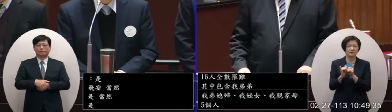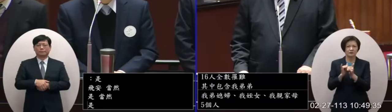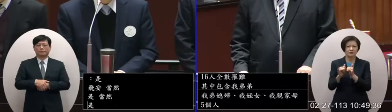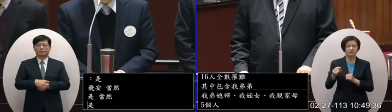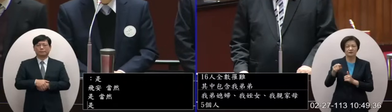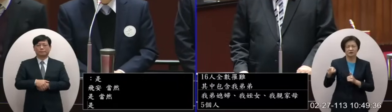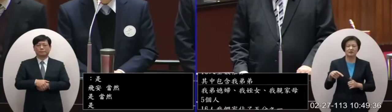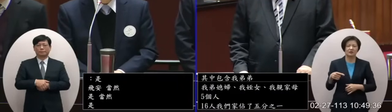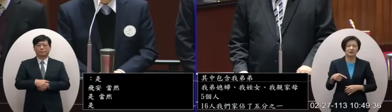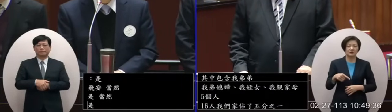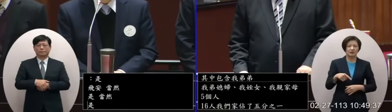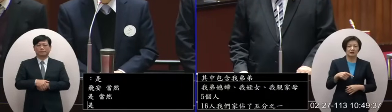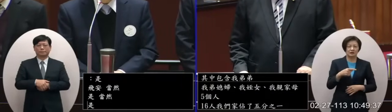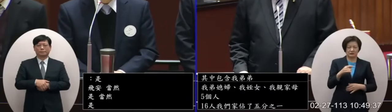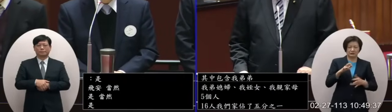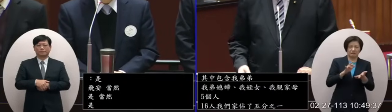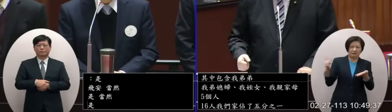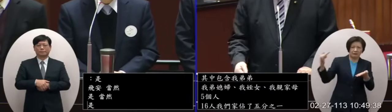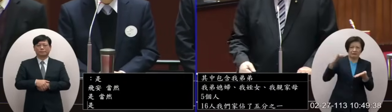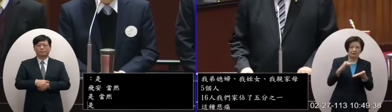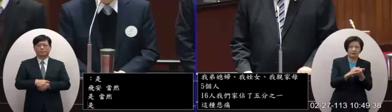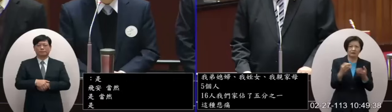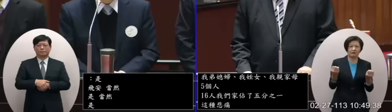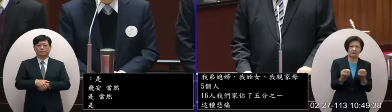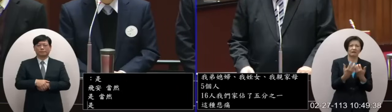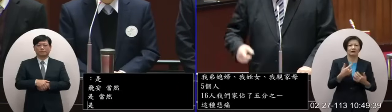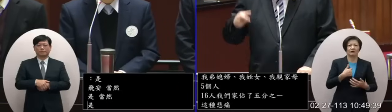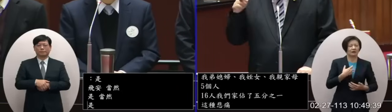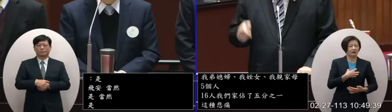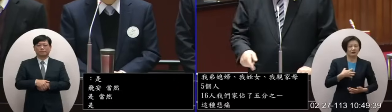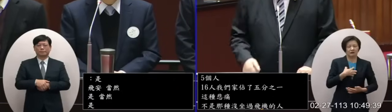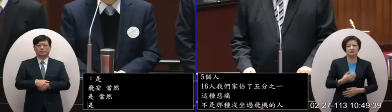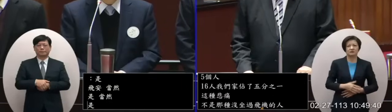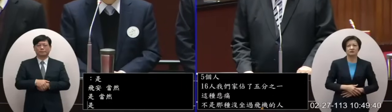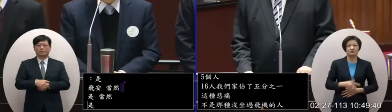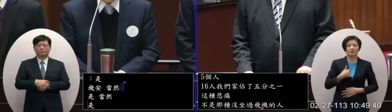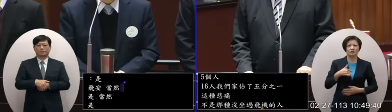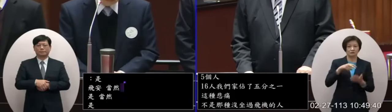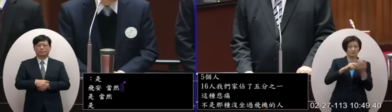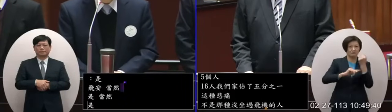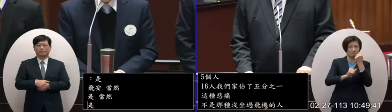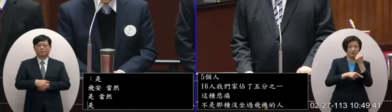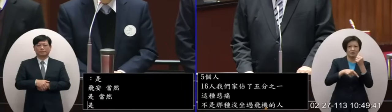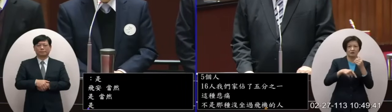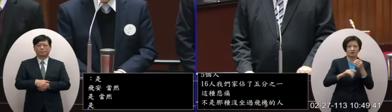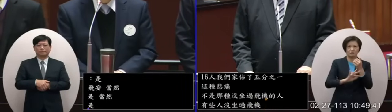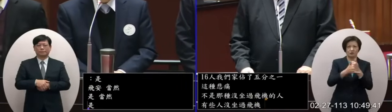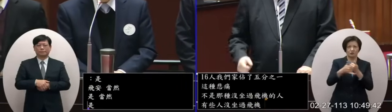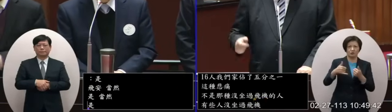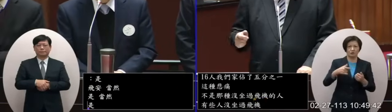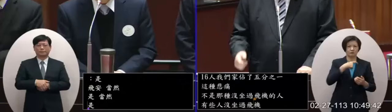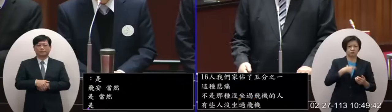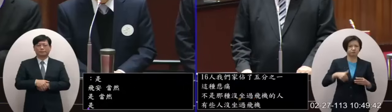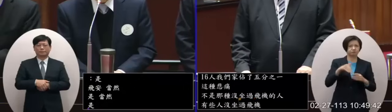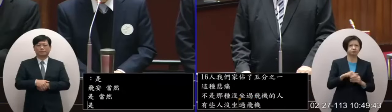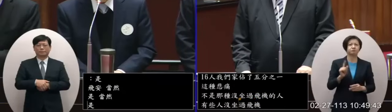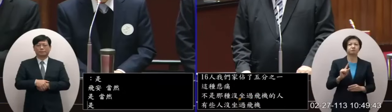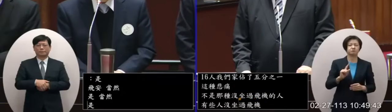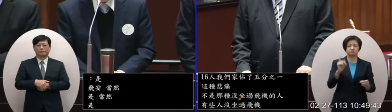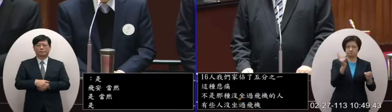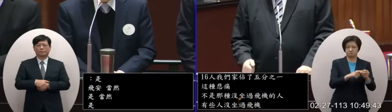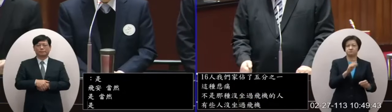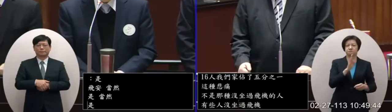苦能够形容的哈。我为什么要去选立法委员？我就是为了这件事情，啊，我不停的呼吁